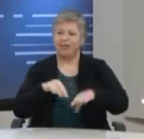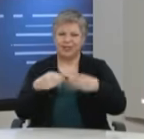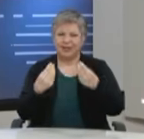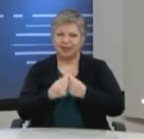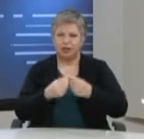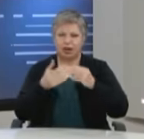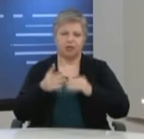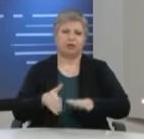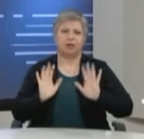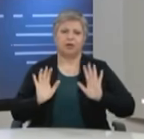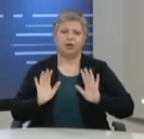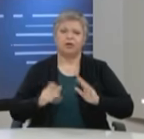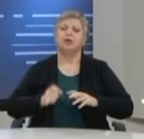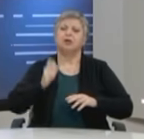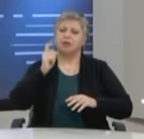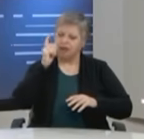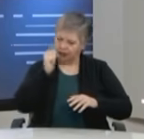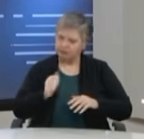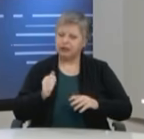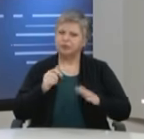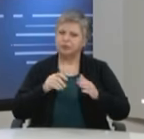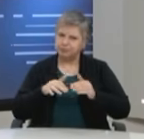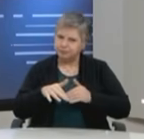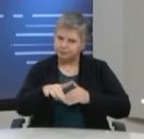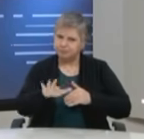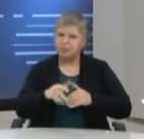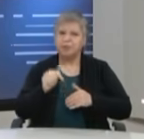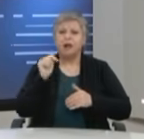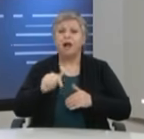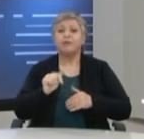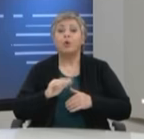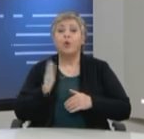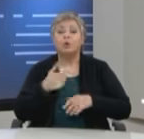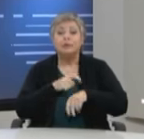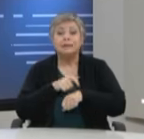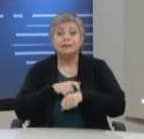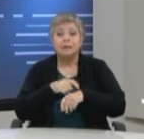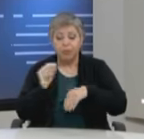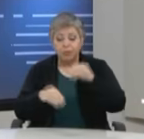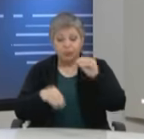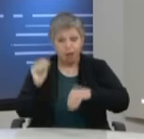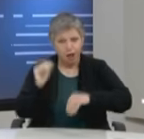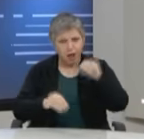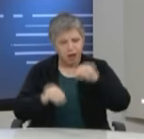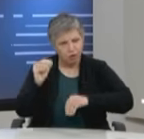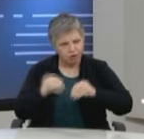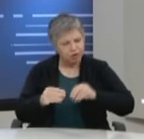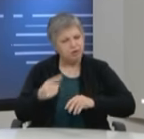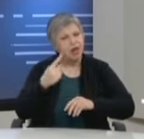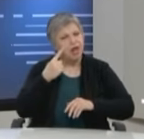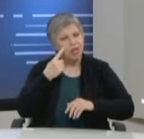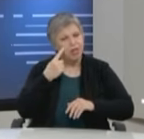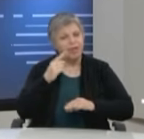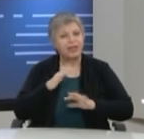Εμπιστεύομαι την ετοιμιγωρία της, η οποία θα δοθεί σύντομα όταν θα προσέλθει στις κάλπες. Και κύριε Ξανέφη, η